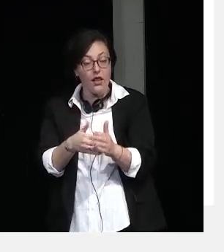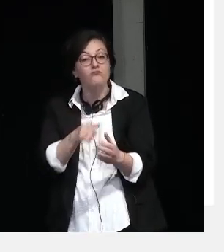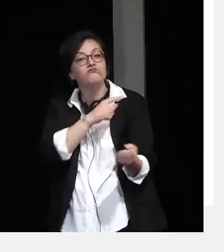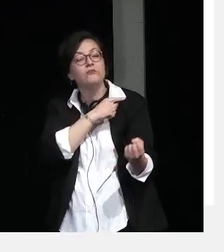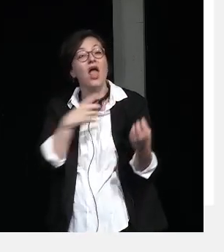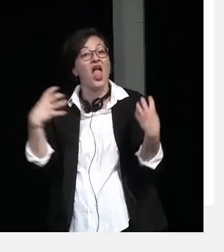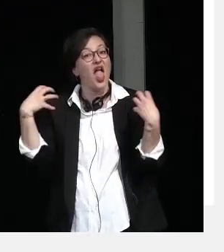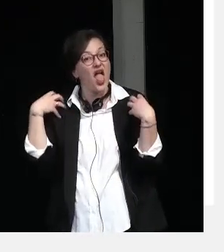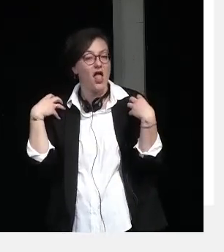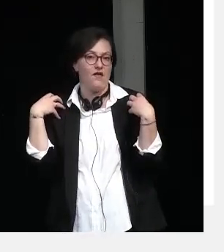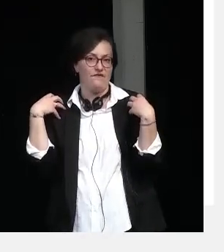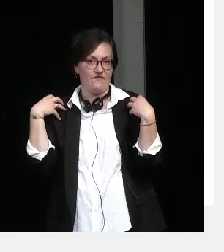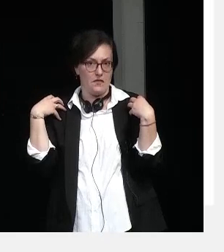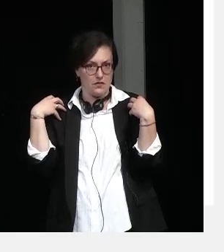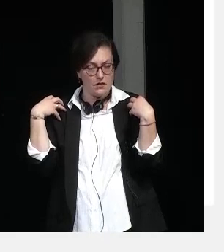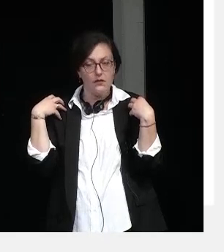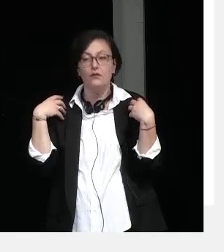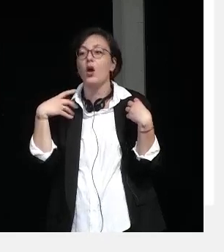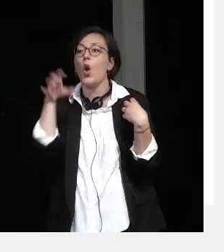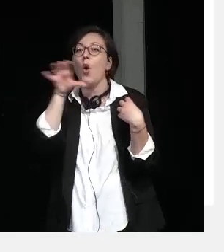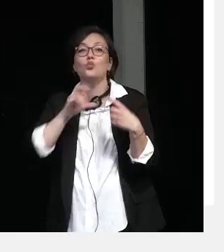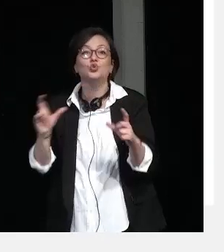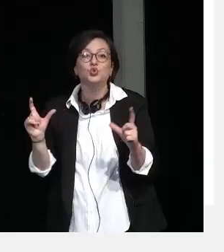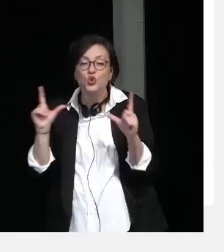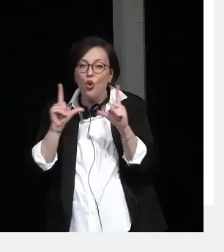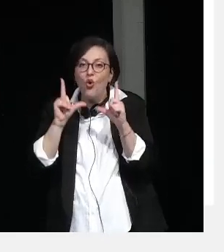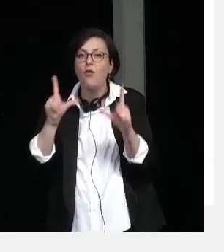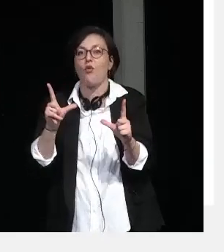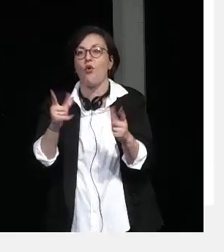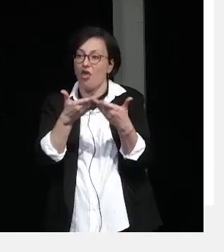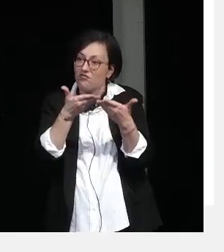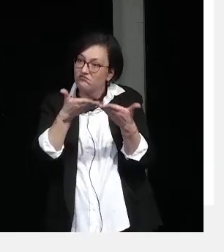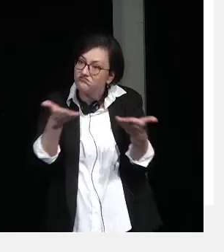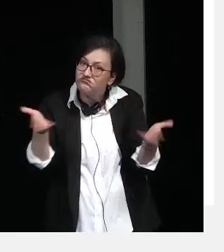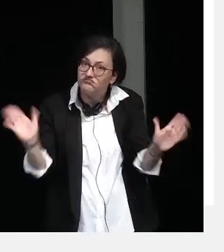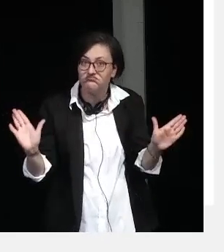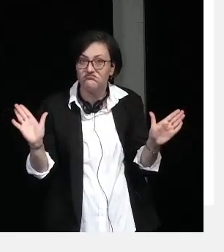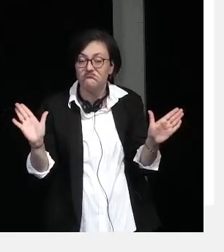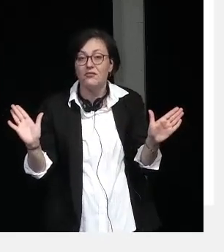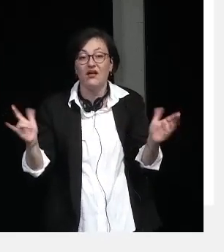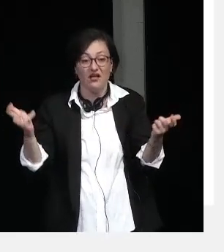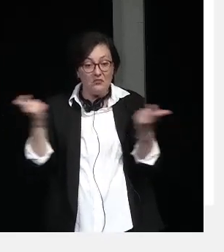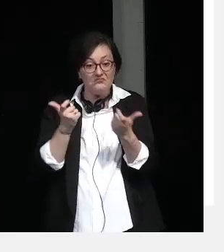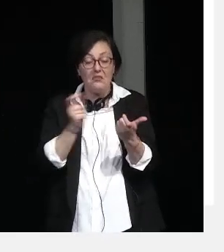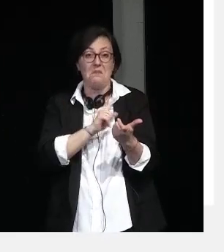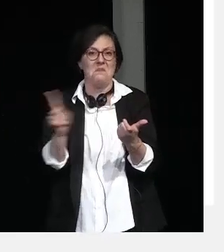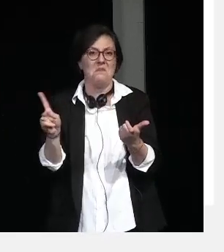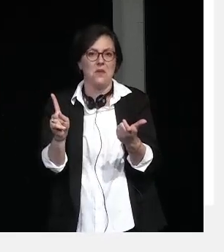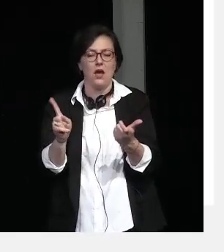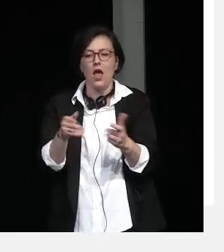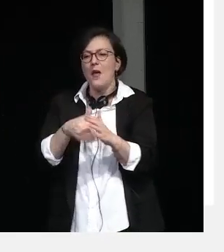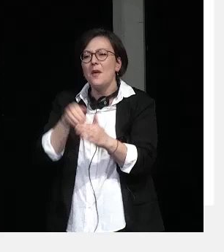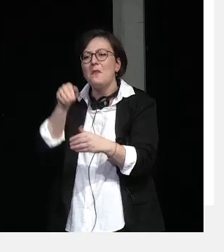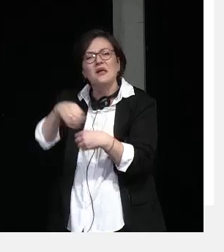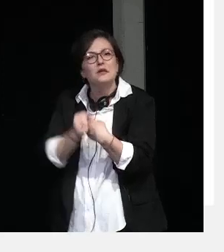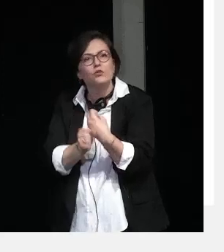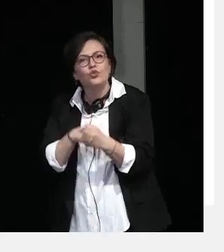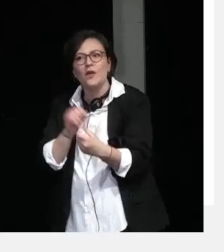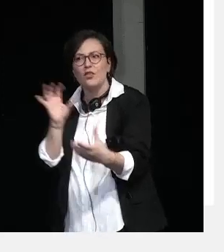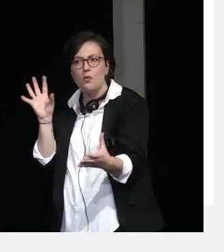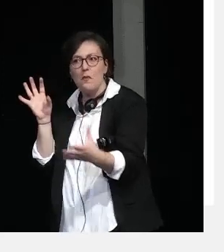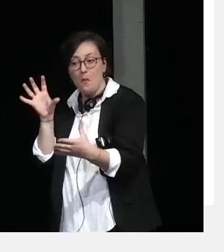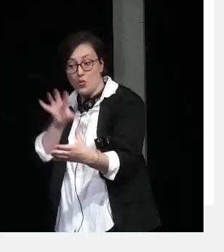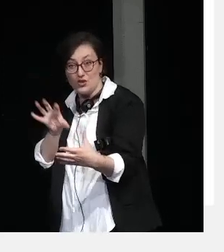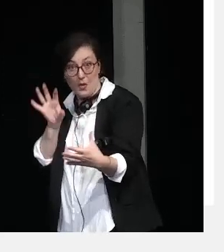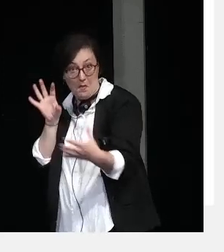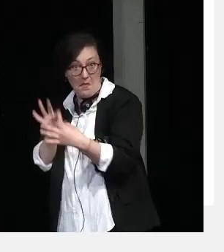να το κάνουν dungeon, όπως λέμε, ένα κάστρο κλειστό, να δουν τρόπους με τους οποίους μπορεί να το διασυνδέσουν. Όταν